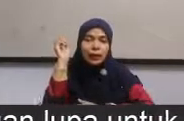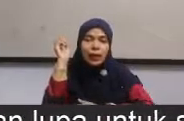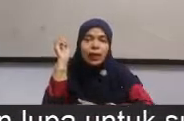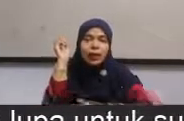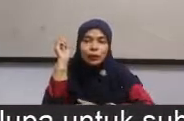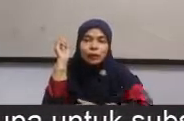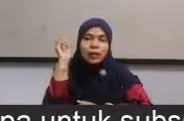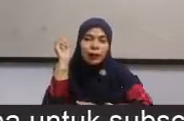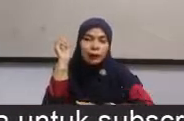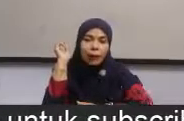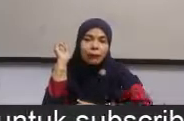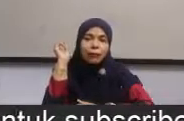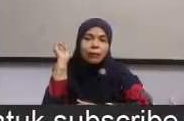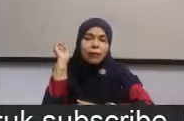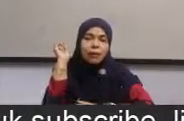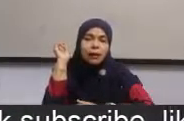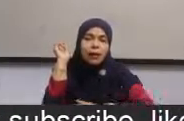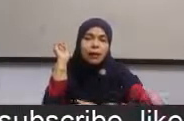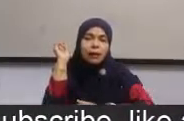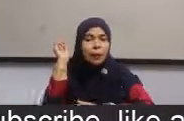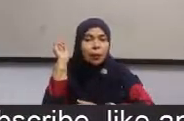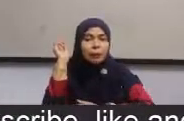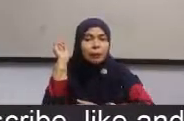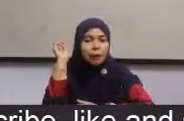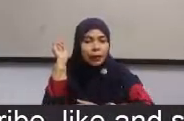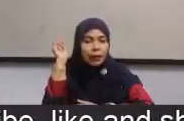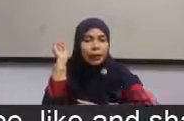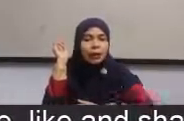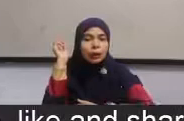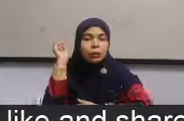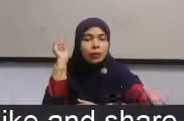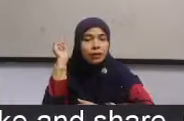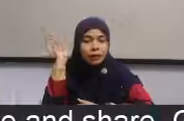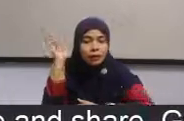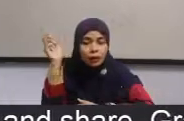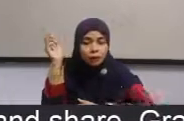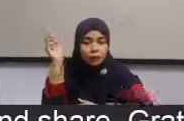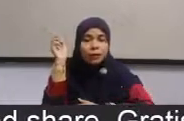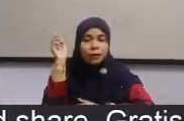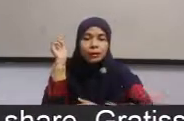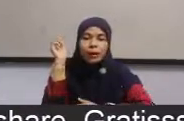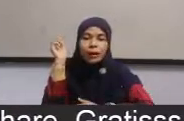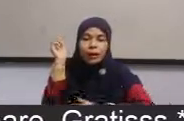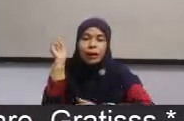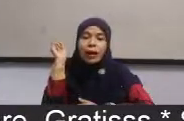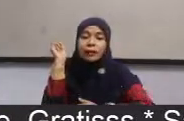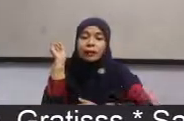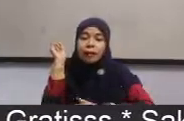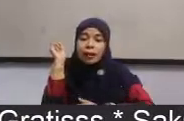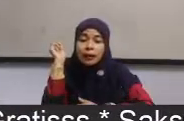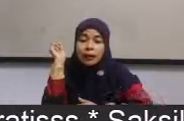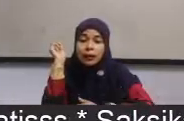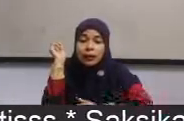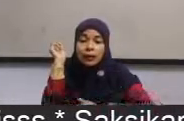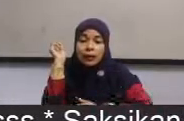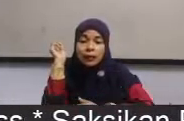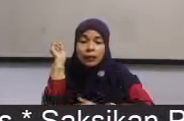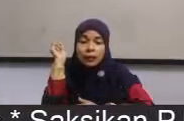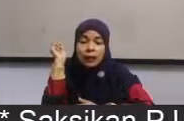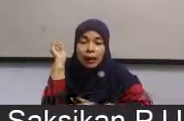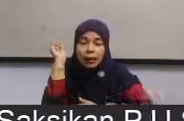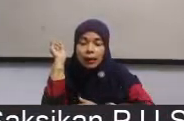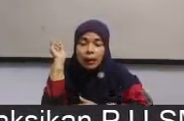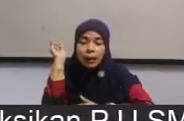kita harus menyiapkan sumber daya yang kompeten dan kompetitif supaya enggak ketingkat